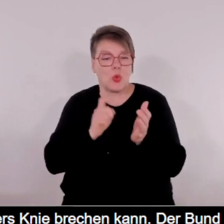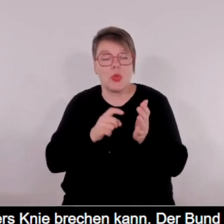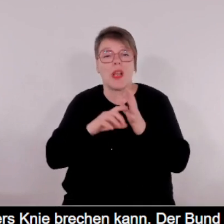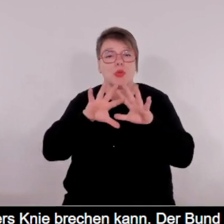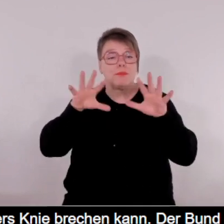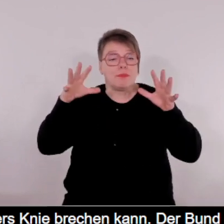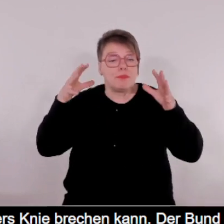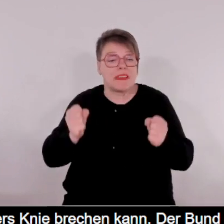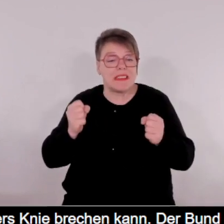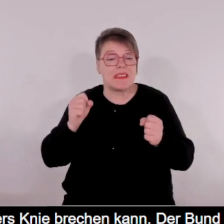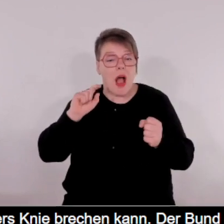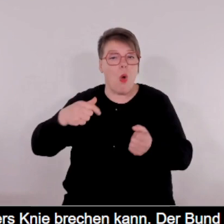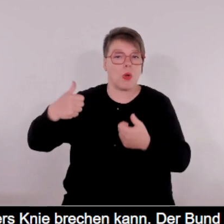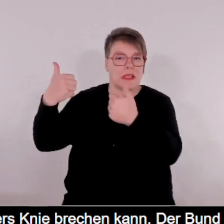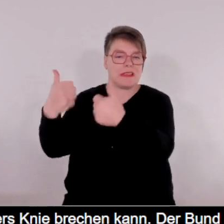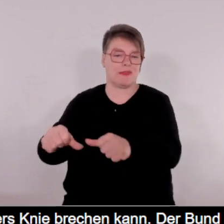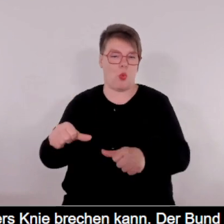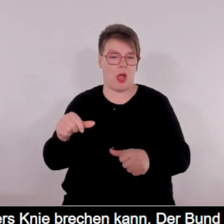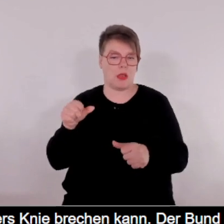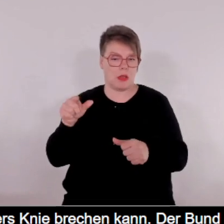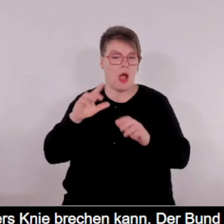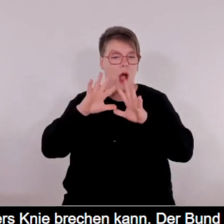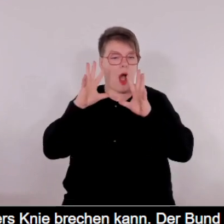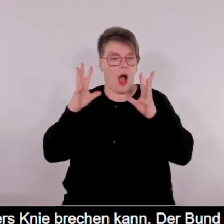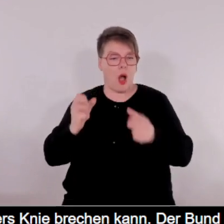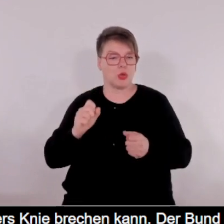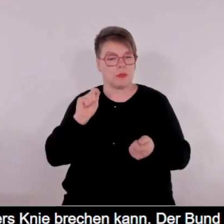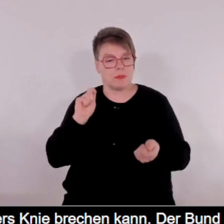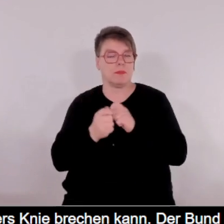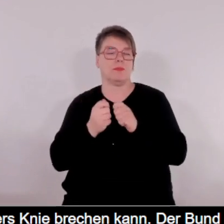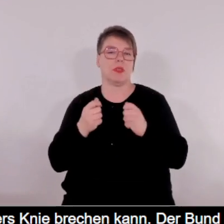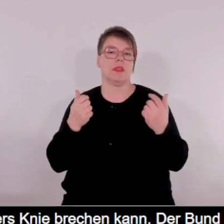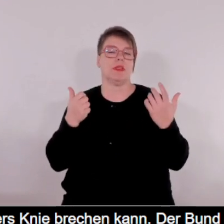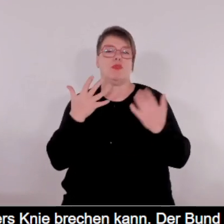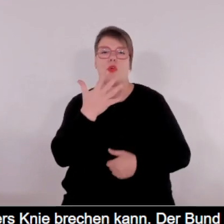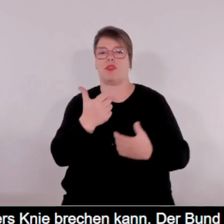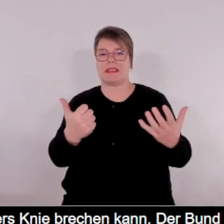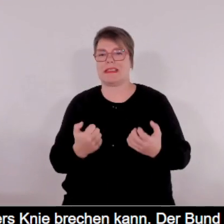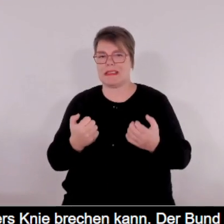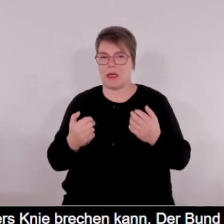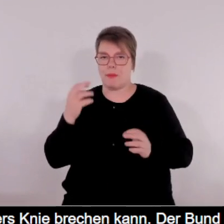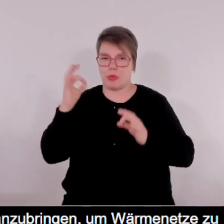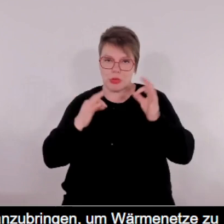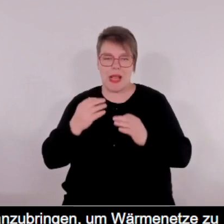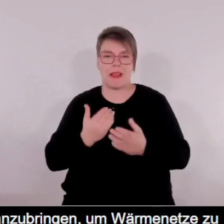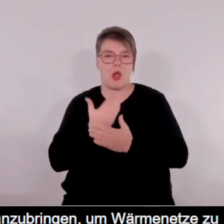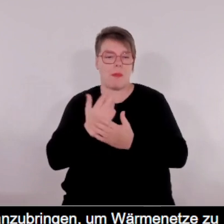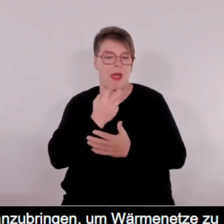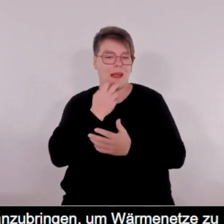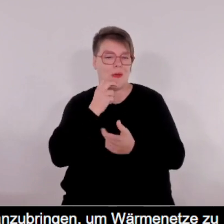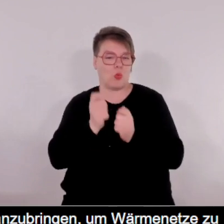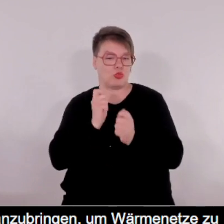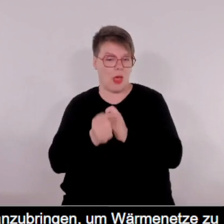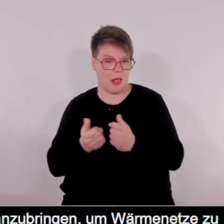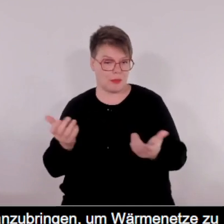dann kommen, Richtung Kommunen ihre Wärmenetze entsprechend aufzustellen. Der zweite Punkt, die Elektromobilität, auch das hat ja in den letzten